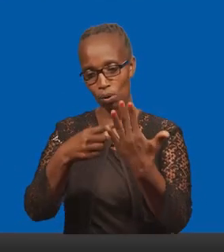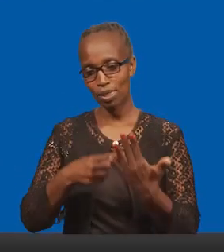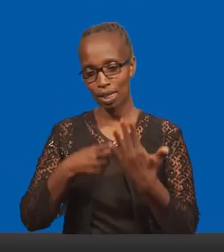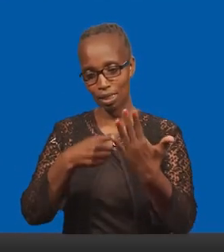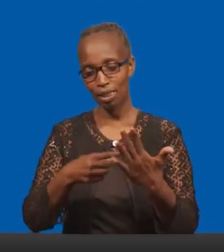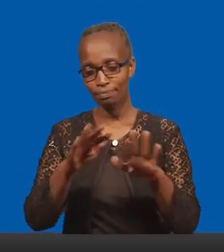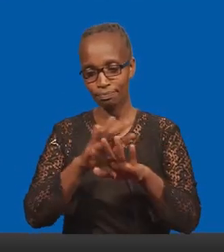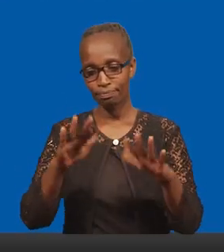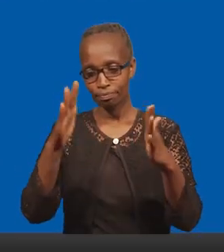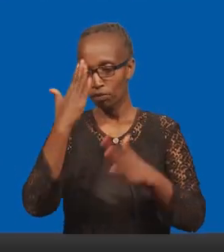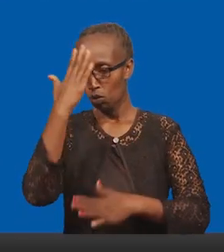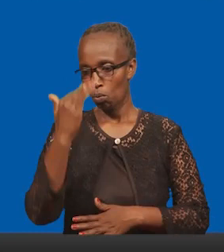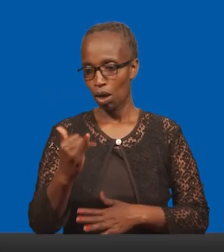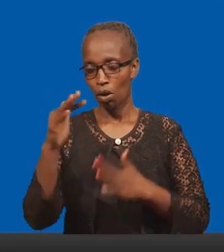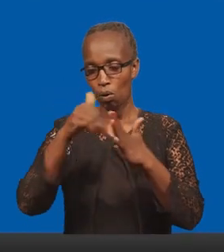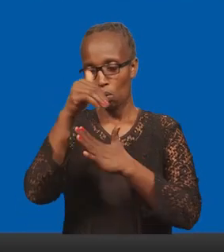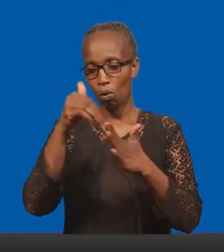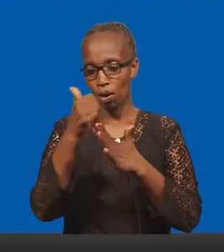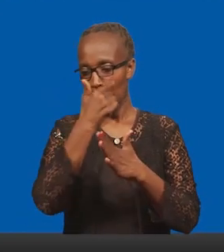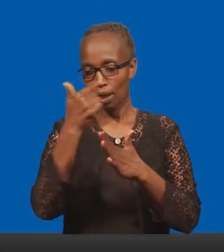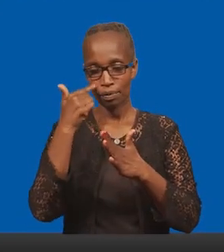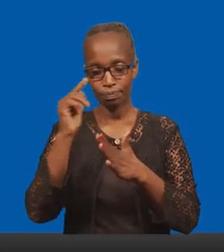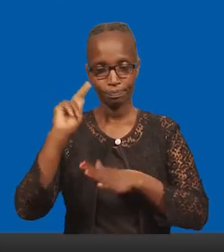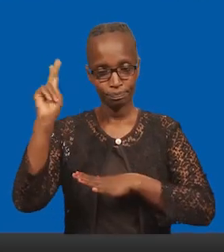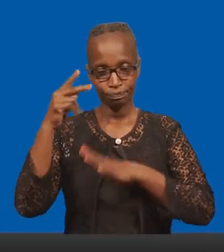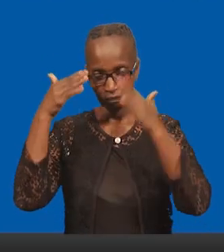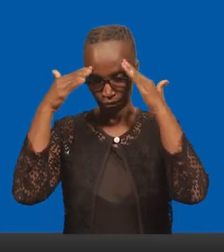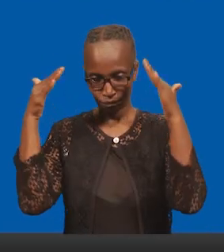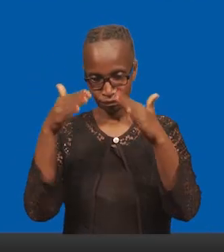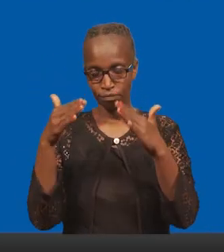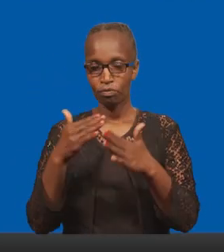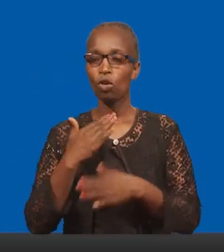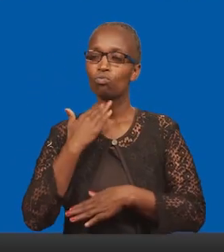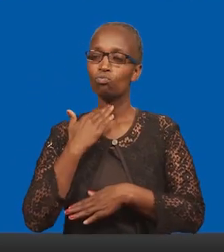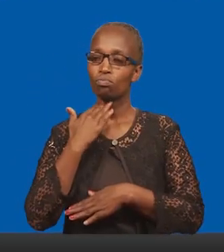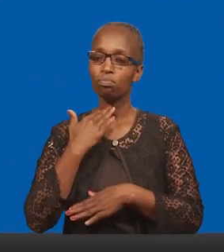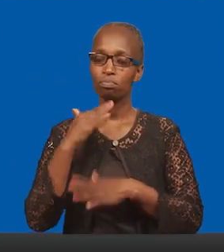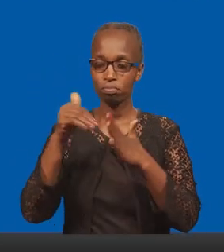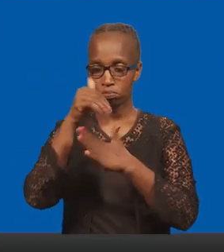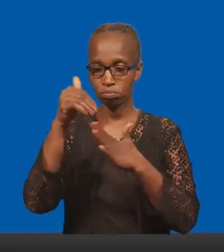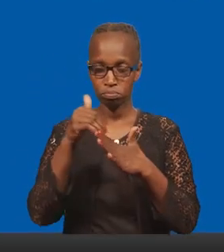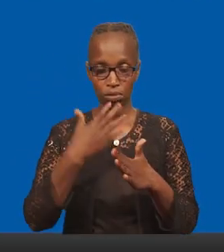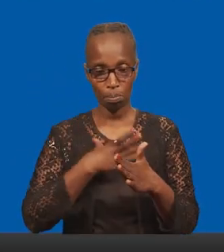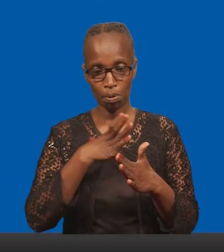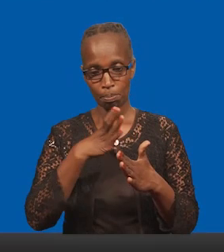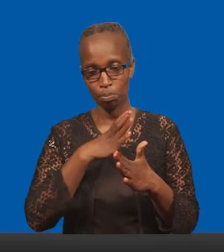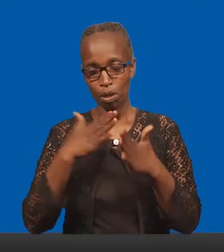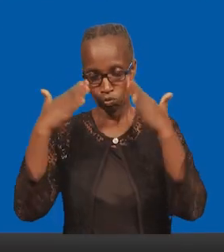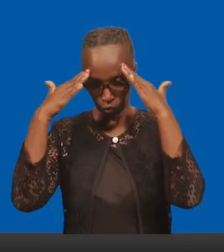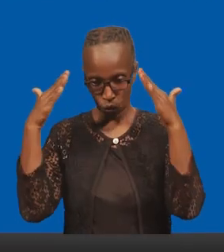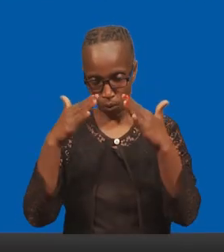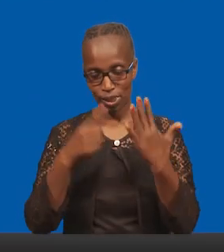eyes of the Kenyans are focused on to them. Aidha, Milemba aliwataka viongozi hao kushiriki mazungumzo yatakayoangazia